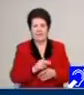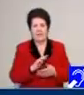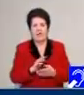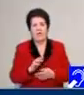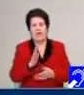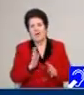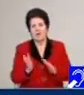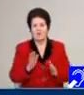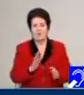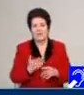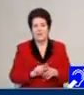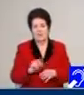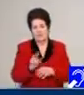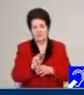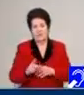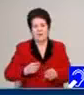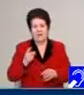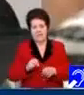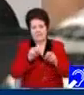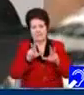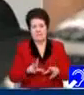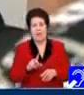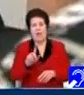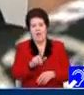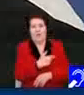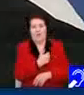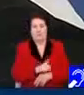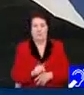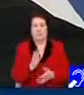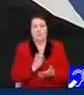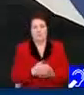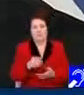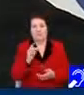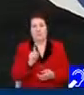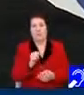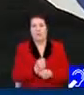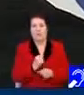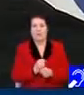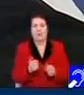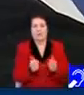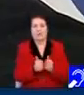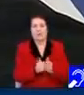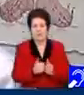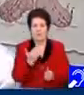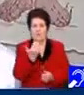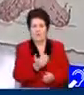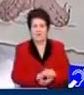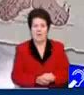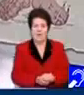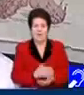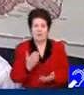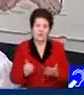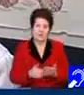învățate din cărți, dar dibăcia și maestria doctorilor poate fi asimilată doar lucrând cot la cot cu ei. Dacă avem